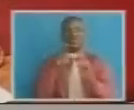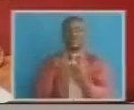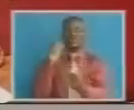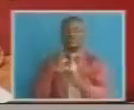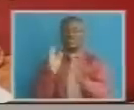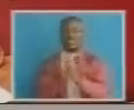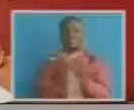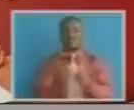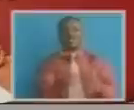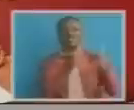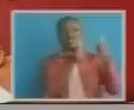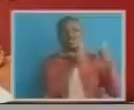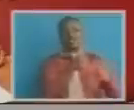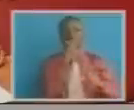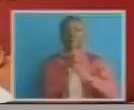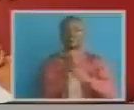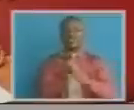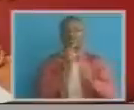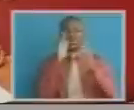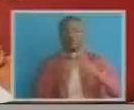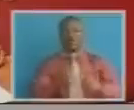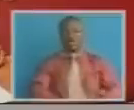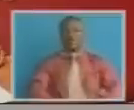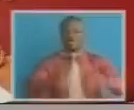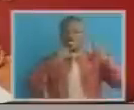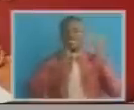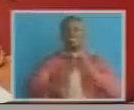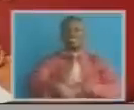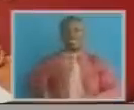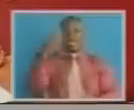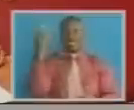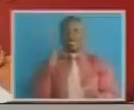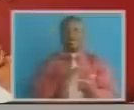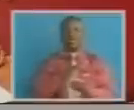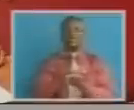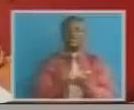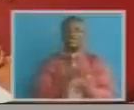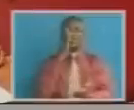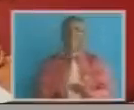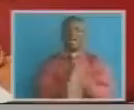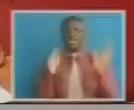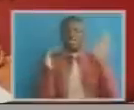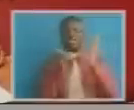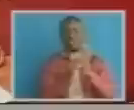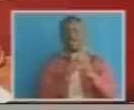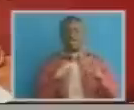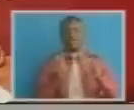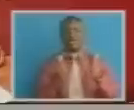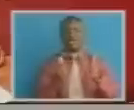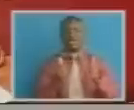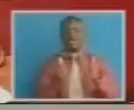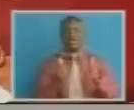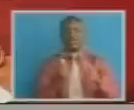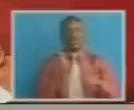kikatiba NA matarajio kufanyika kwa uchaguzi ni kuweka madarakani serikali iliyochaguliwa kwa msingi wa Haki na wa kisheria Bado serikali haijafanya